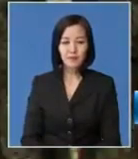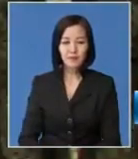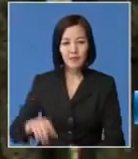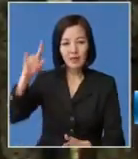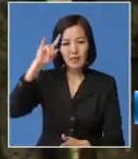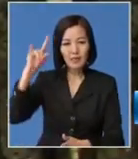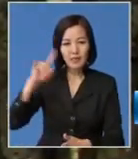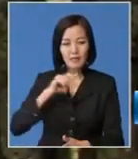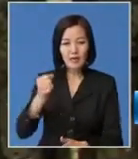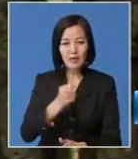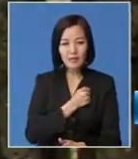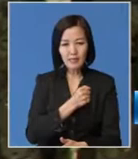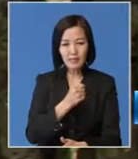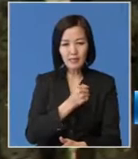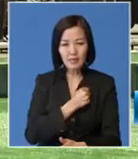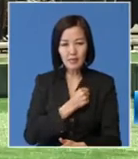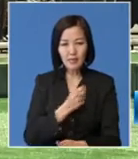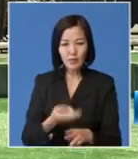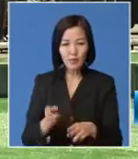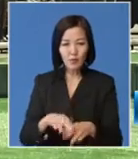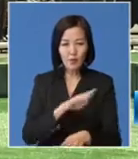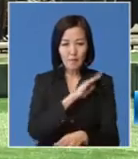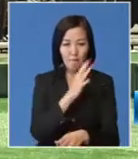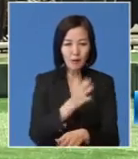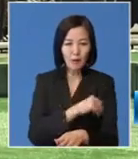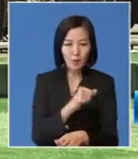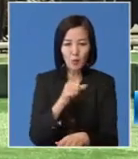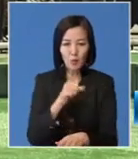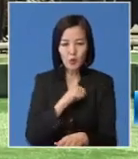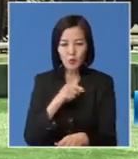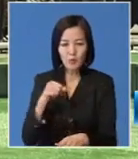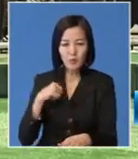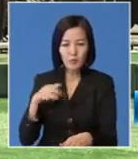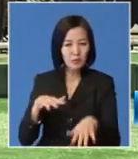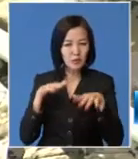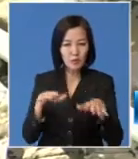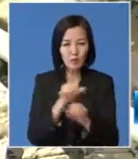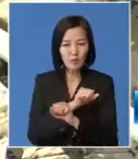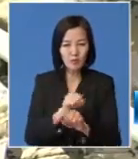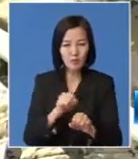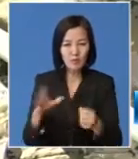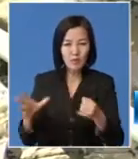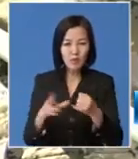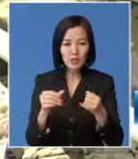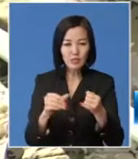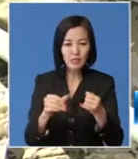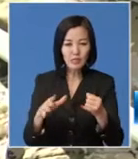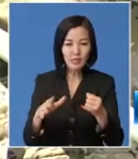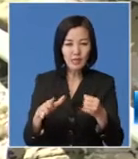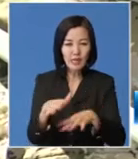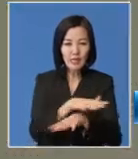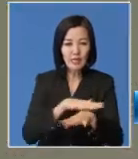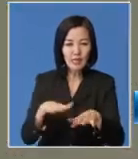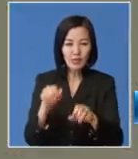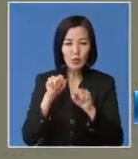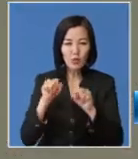Қазақ әскері ешкімнің ала жібін аттамайды, ешбір елге бірінші болып оқ атпайды. Бірақ ел мен жерді қорғауда өліспей беріспейді. Мереке